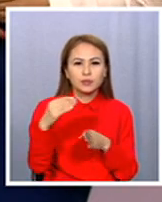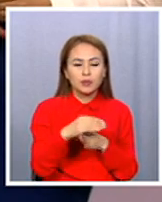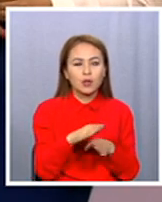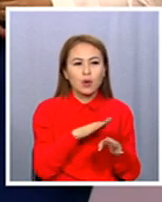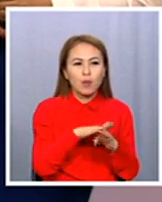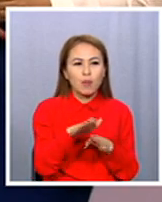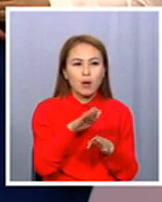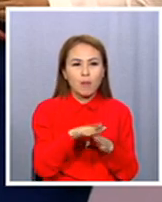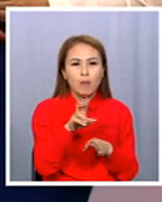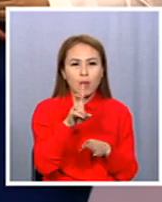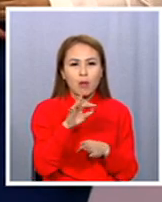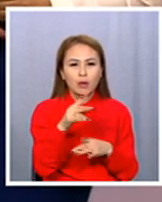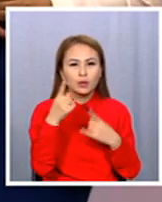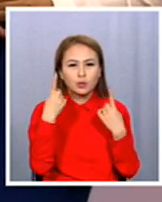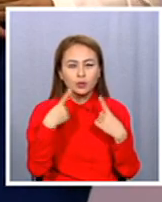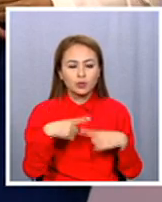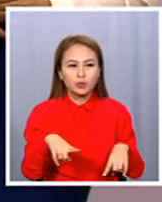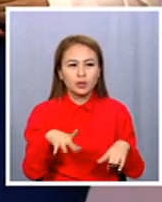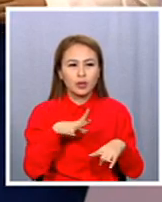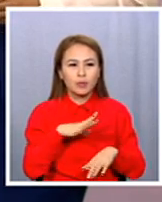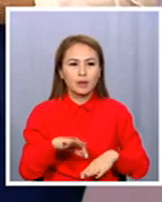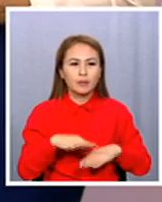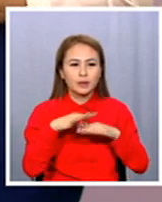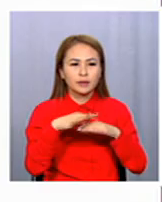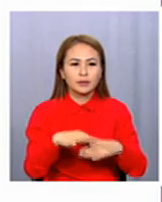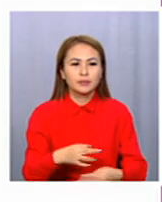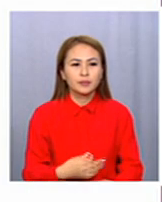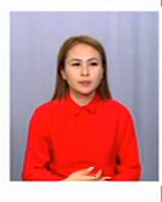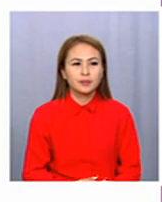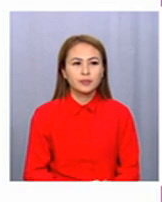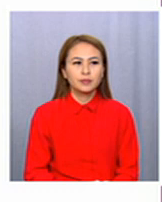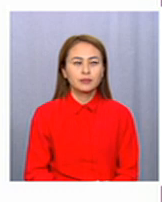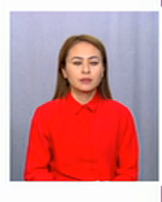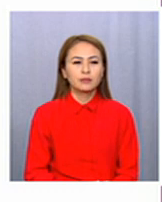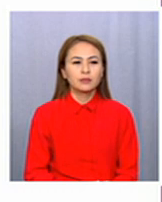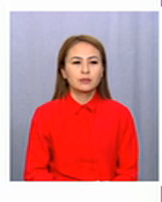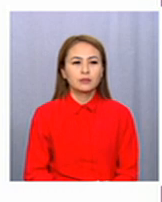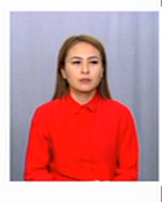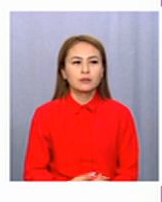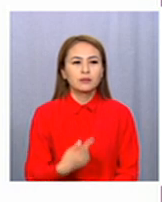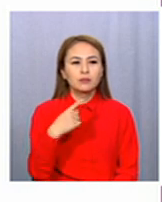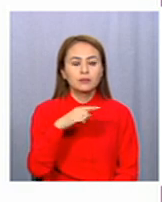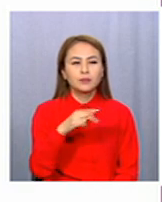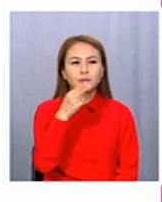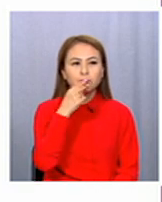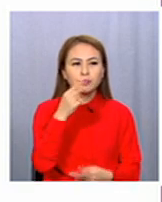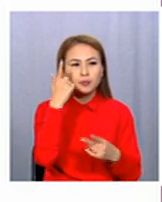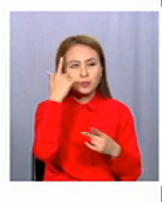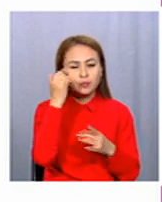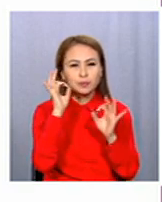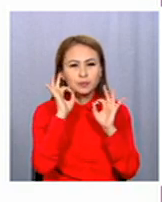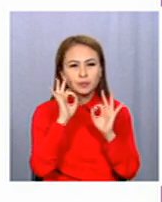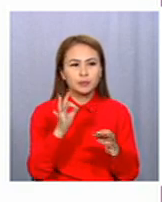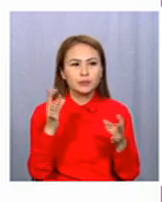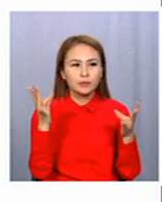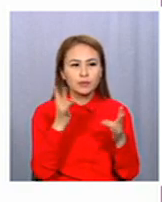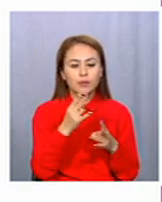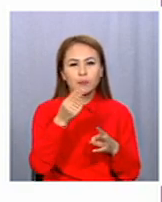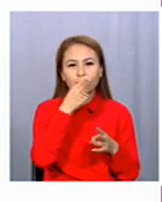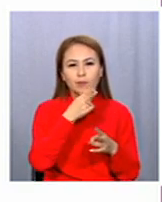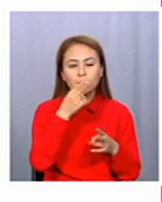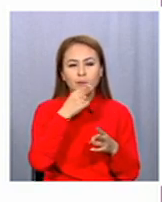басқа ыдыстарды пайдалануымызға тура келді. Ғарышта тамақ ше білу керек. Тамақты аузыңды